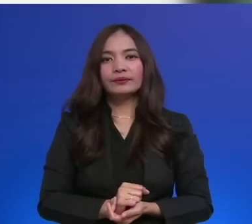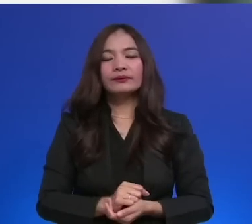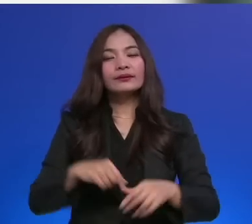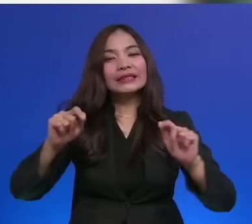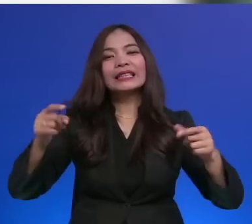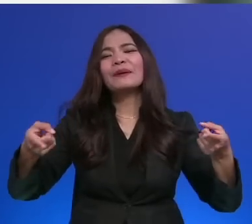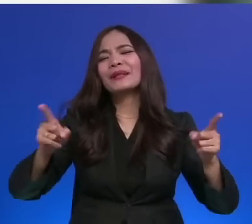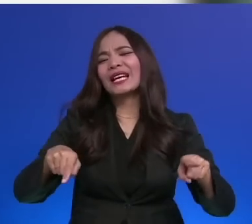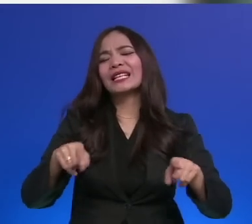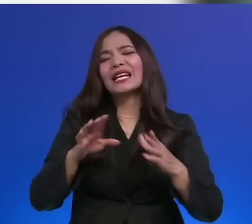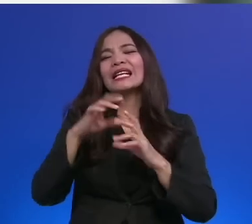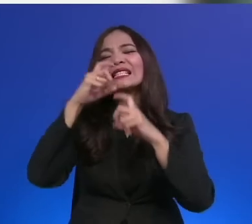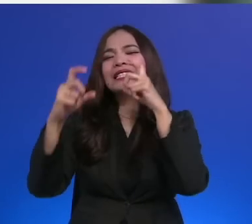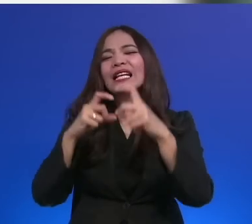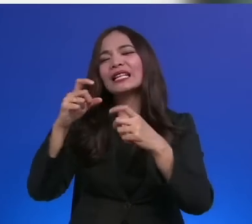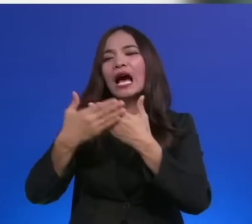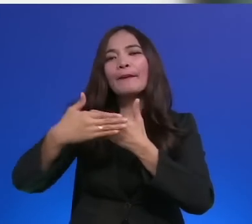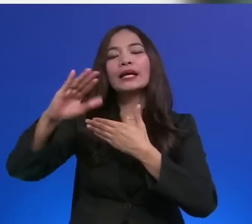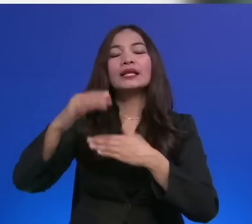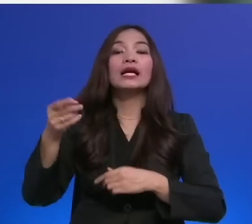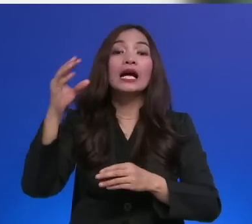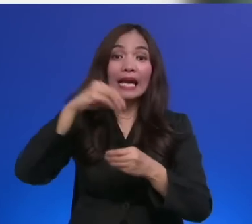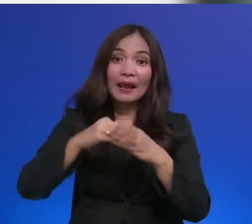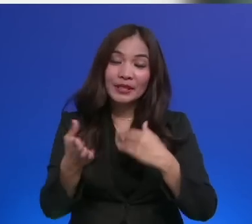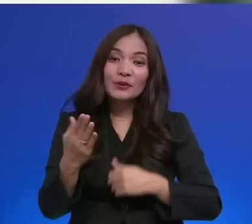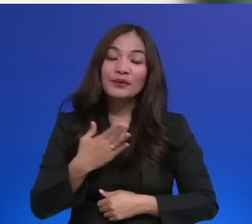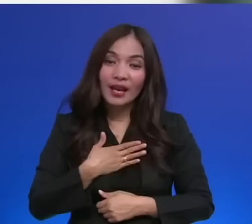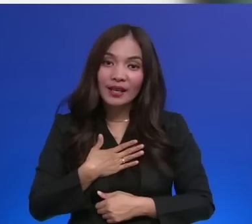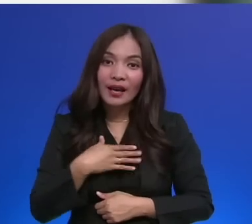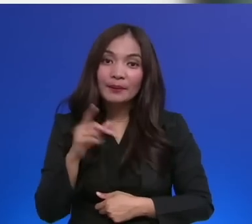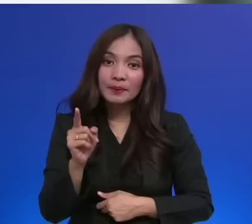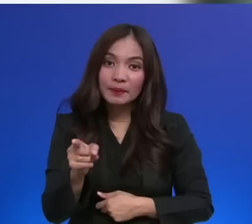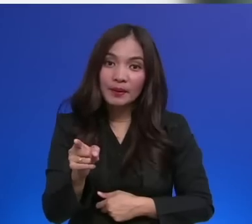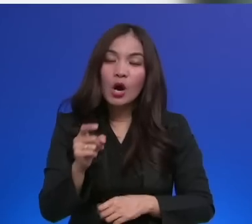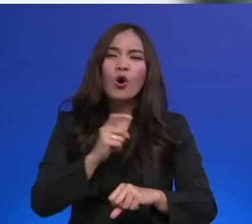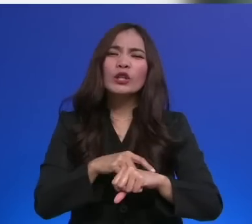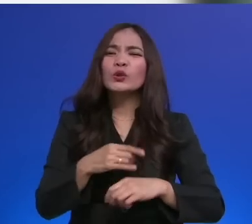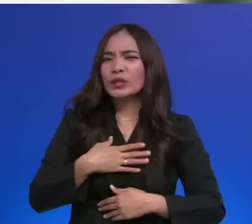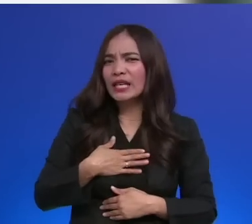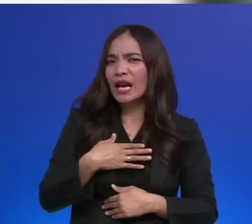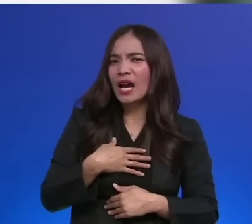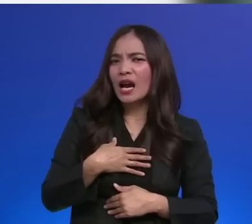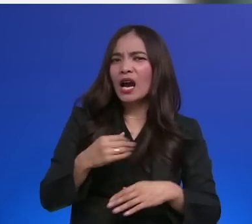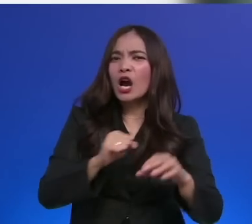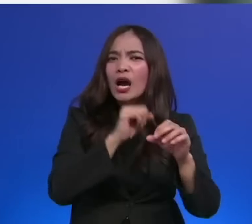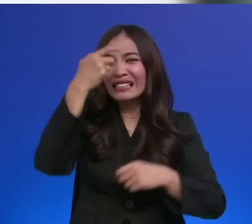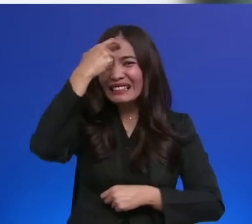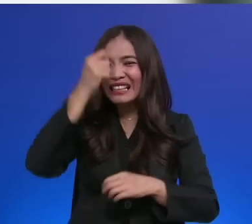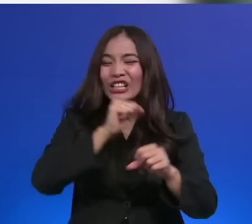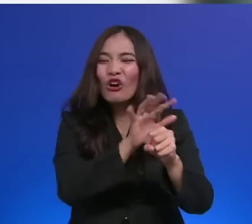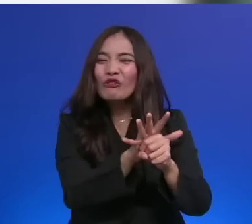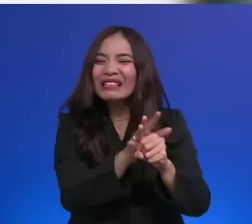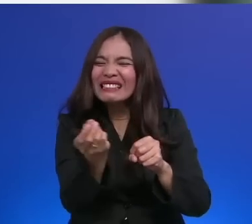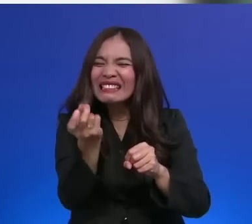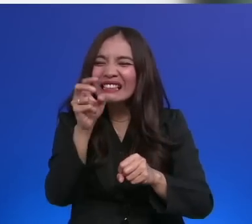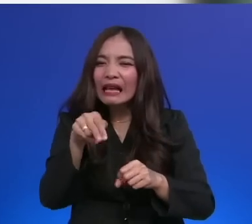menjadi kenangan abadi di dalam hidup saya, karena ketika saya menghadapi COVID dan hampir mati, lalu